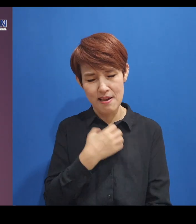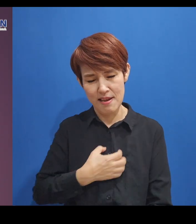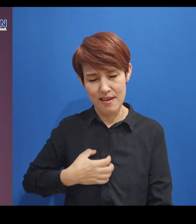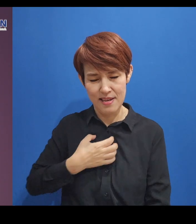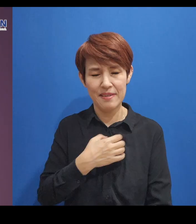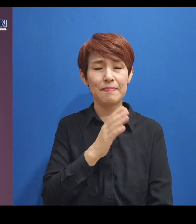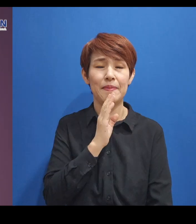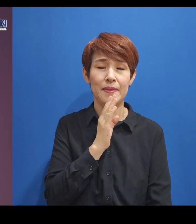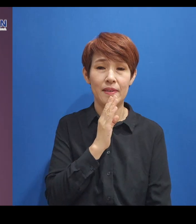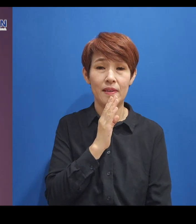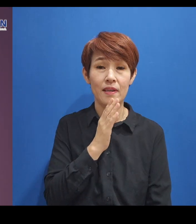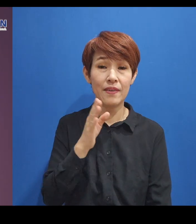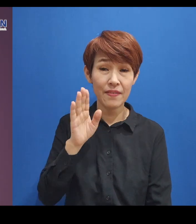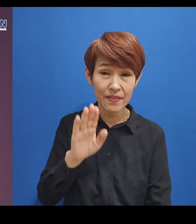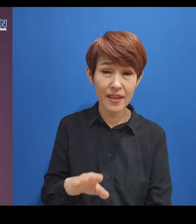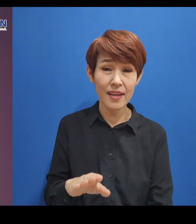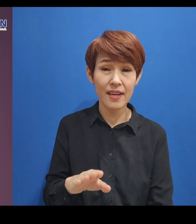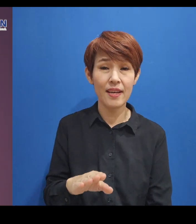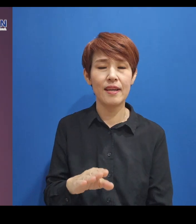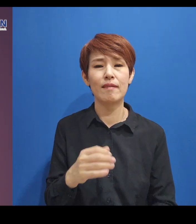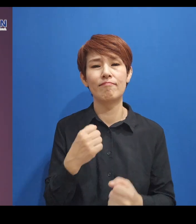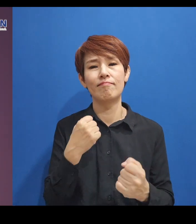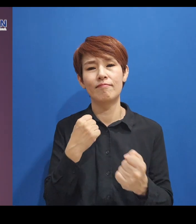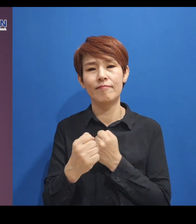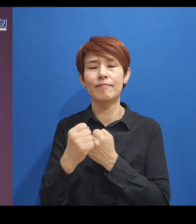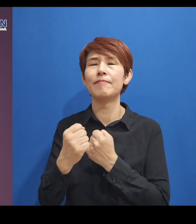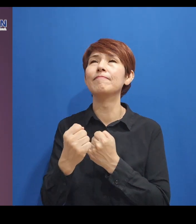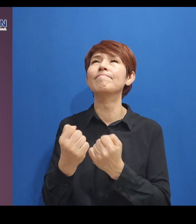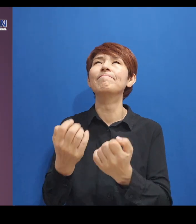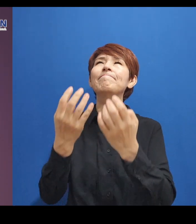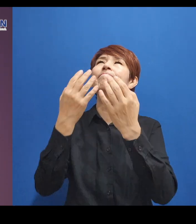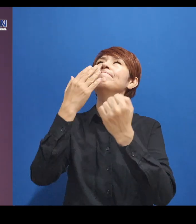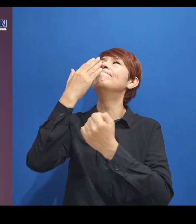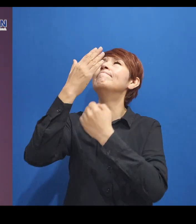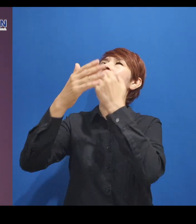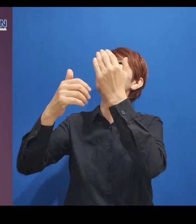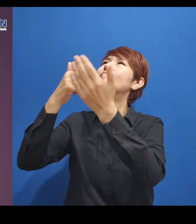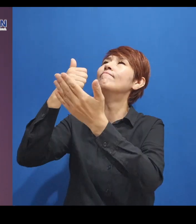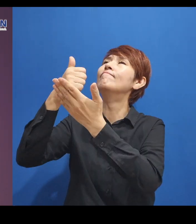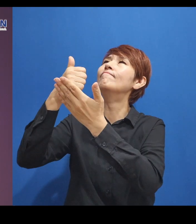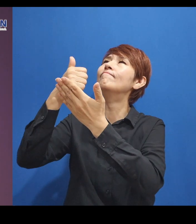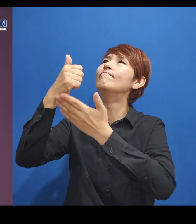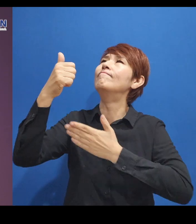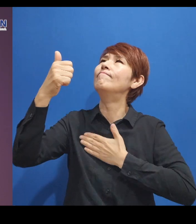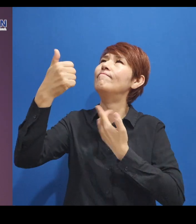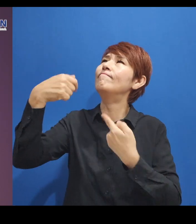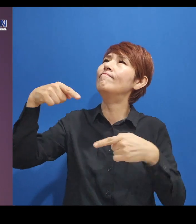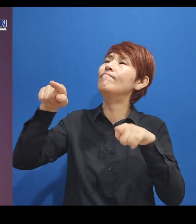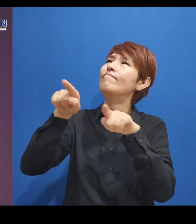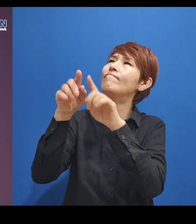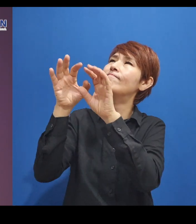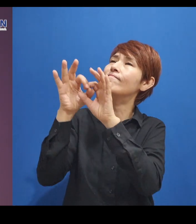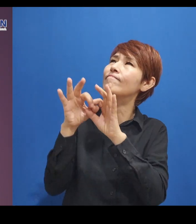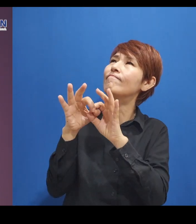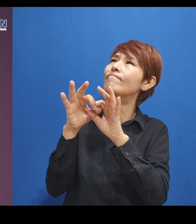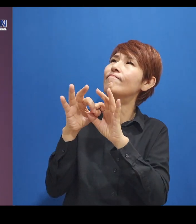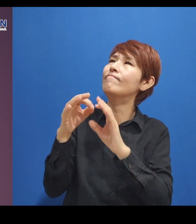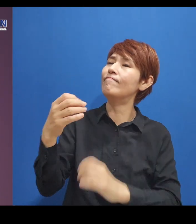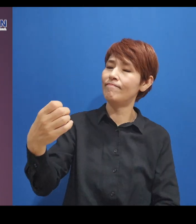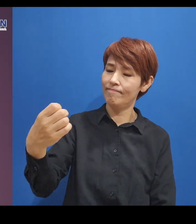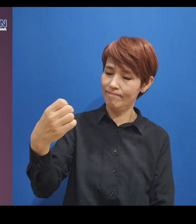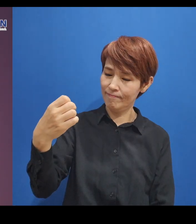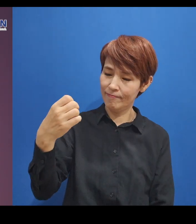그러나 묶여있는 그 순간에도 마음속에 입주과외 선생님께서 얘기를 해주세요.